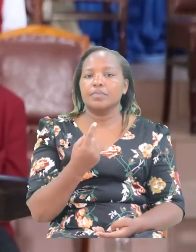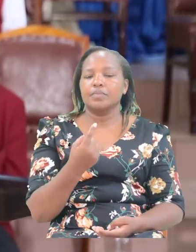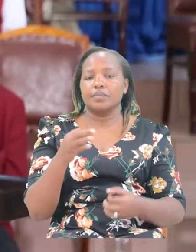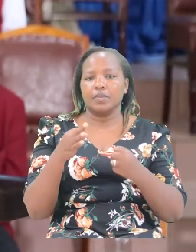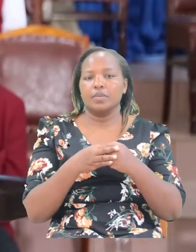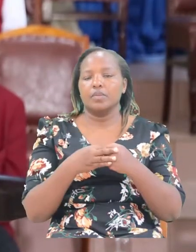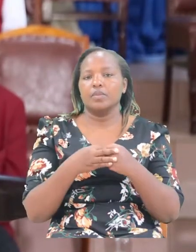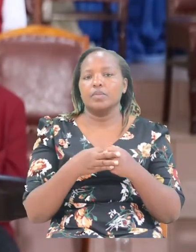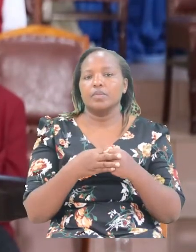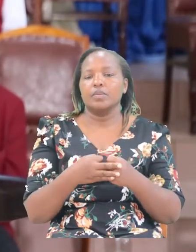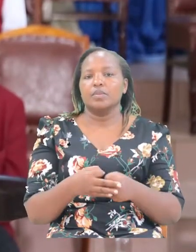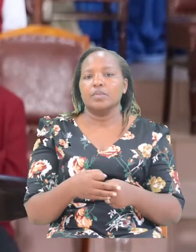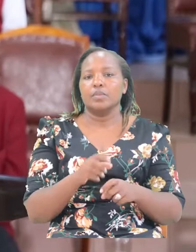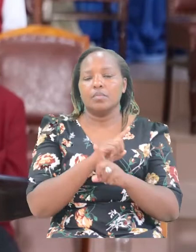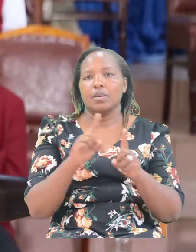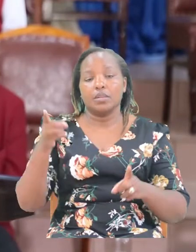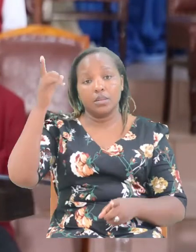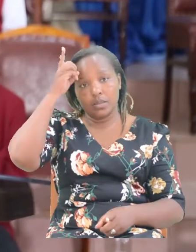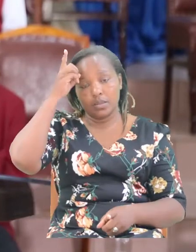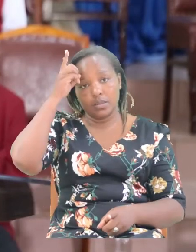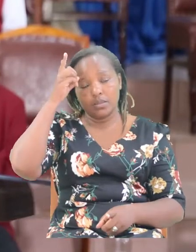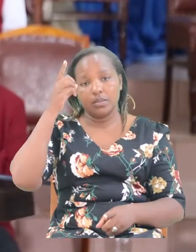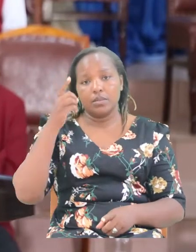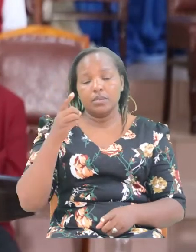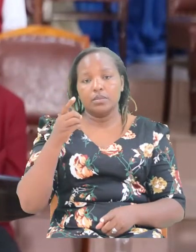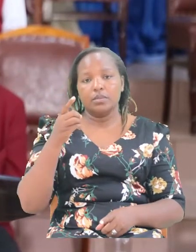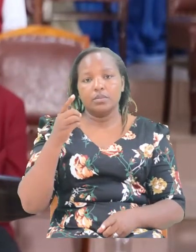1:8. Lakini Daniel